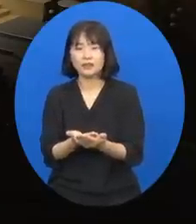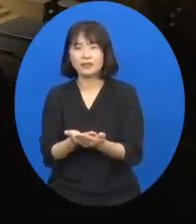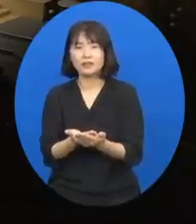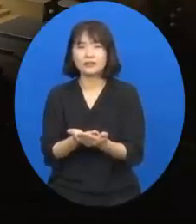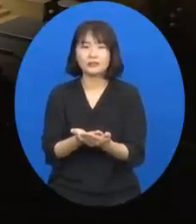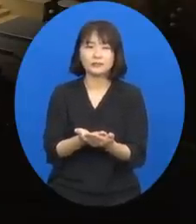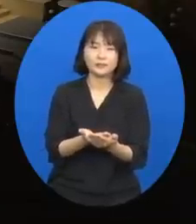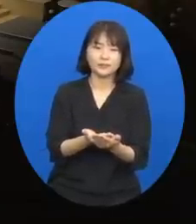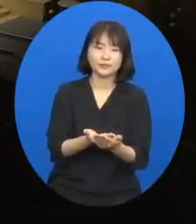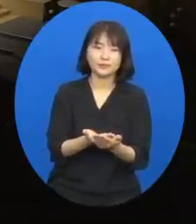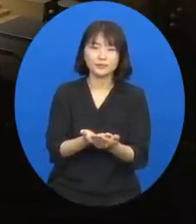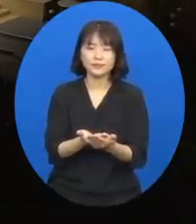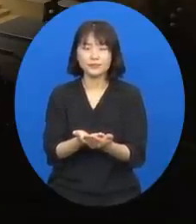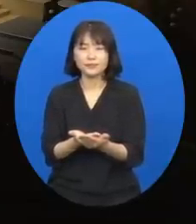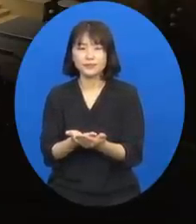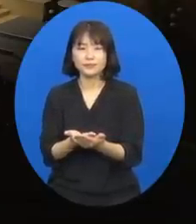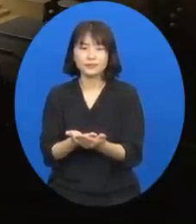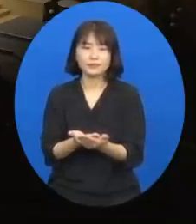으